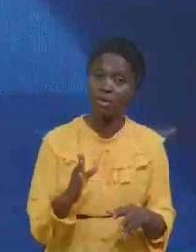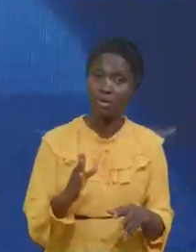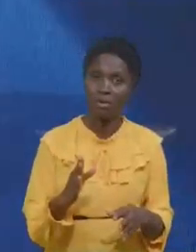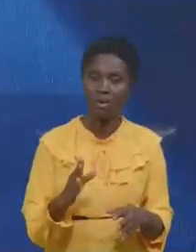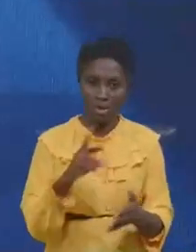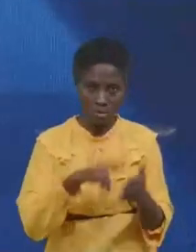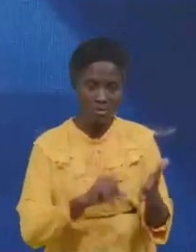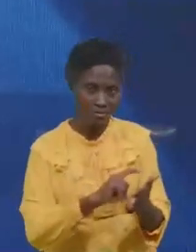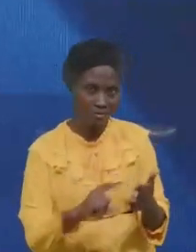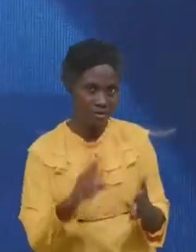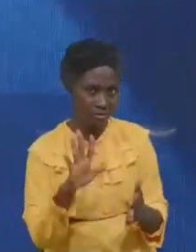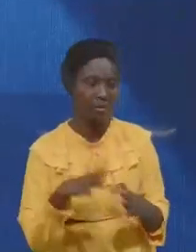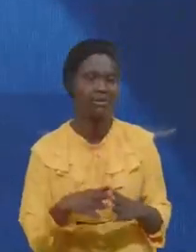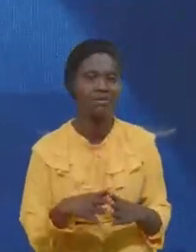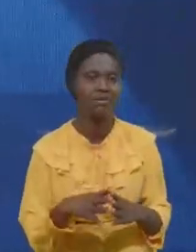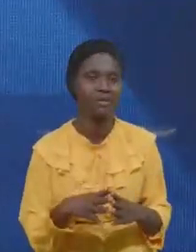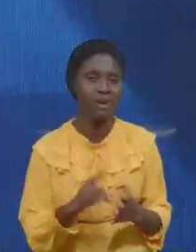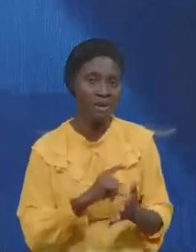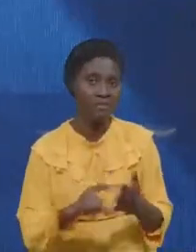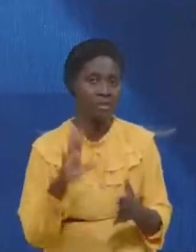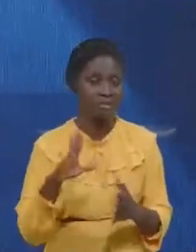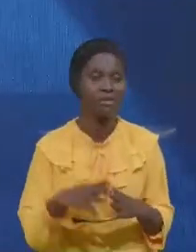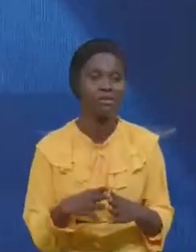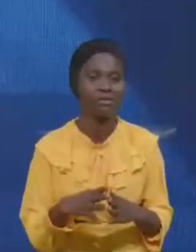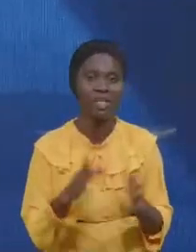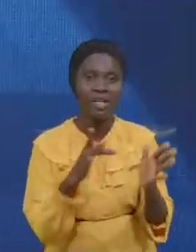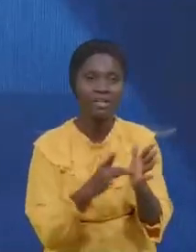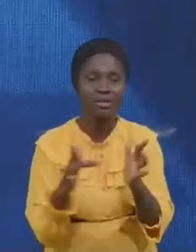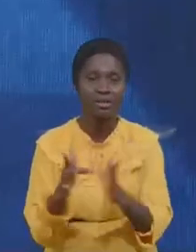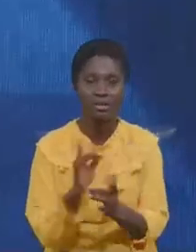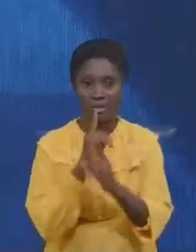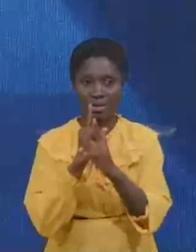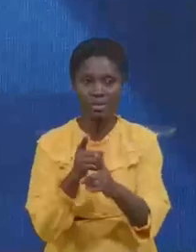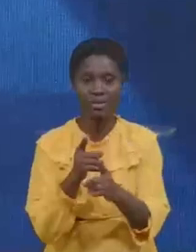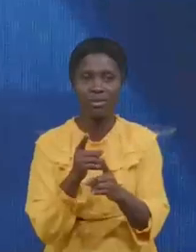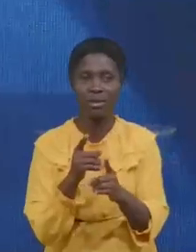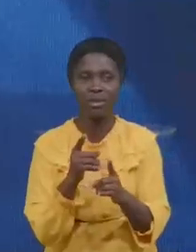5. Le verset 5 dit, Jésus répondit,